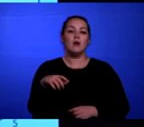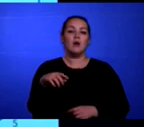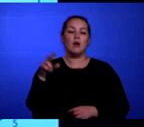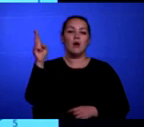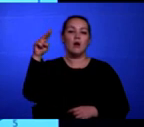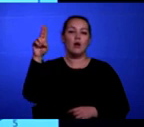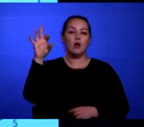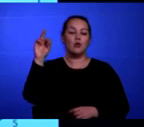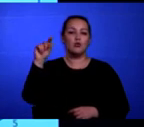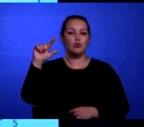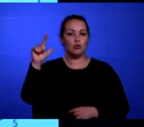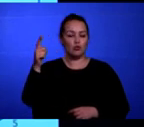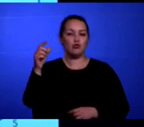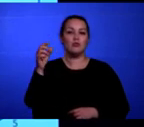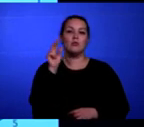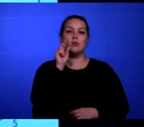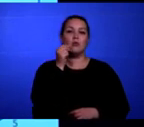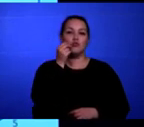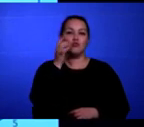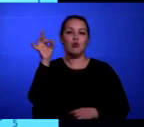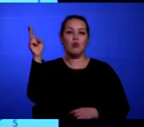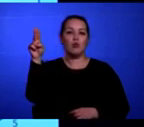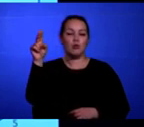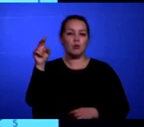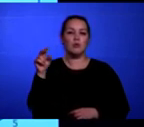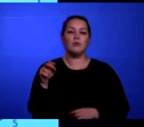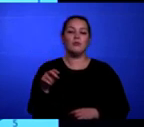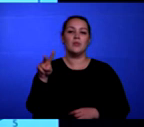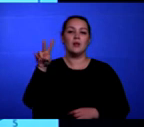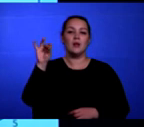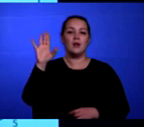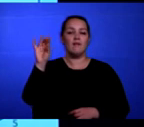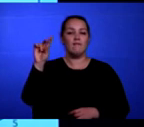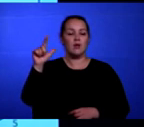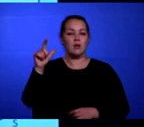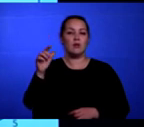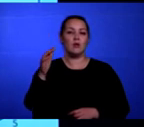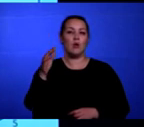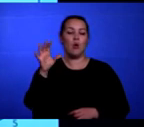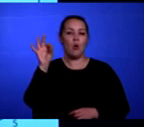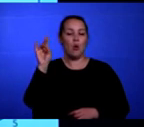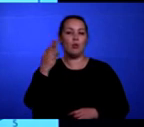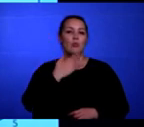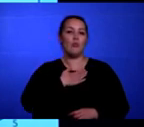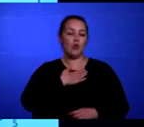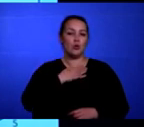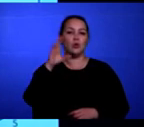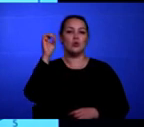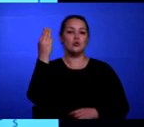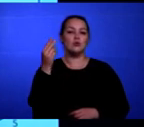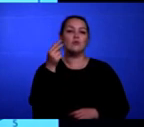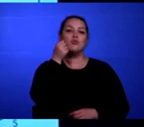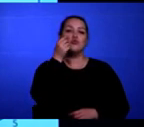существительные мужского рода ливень он мой существительные мужского рода я